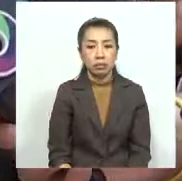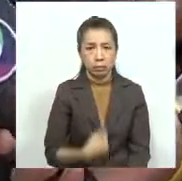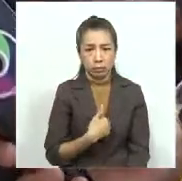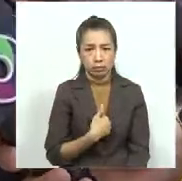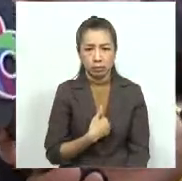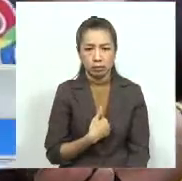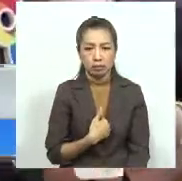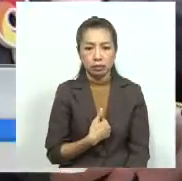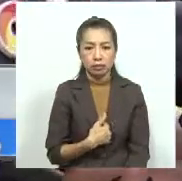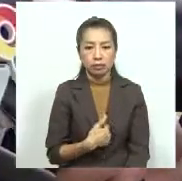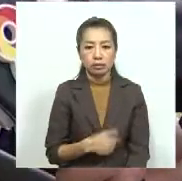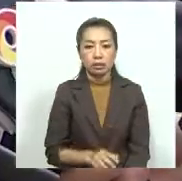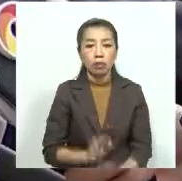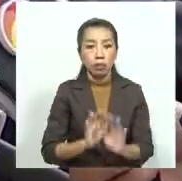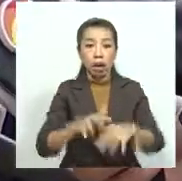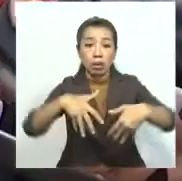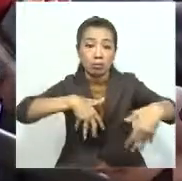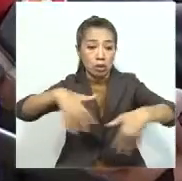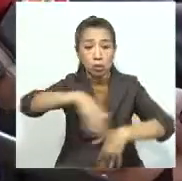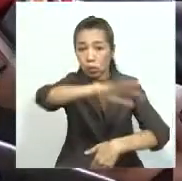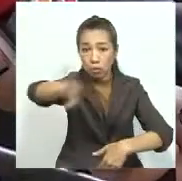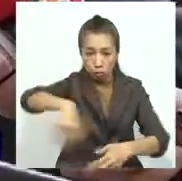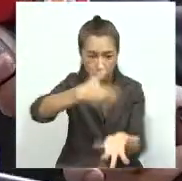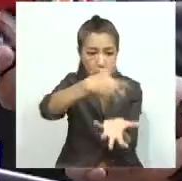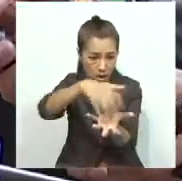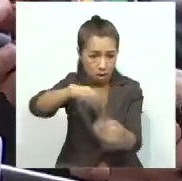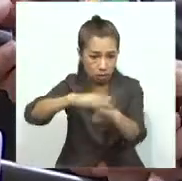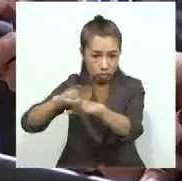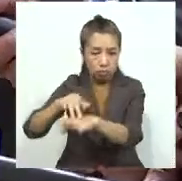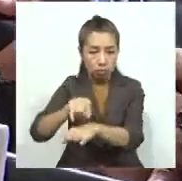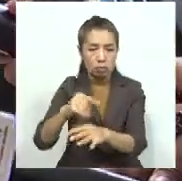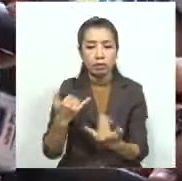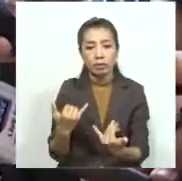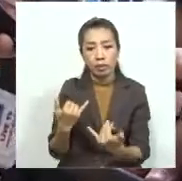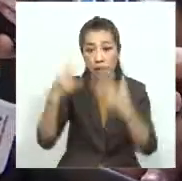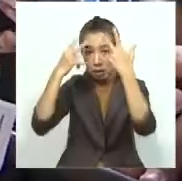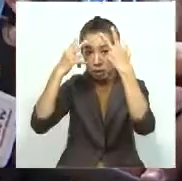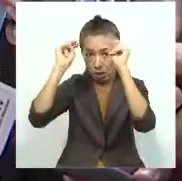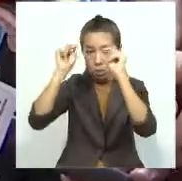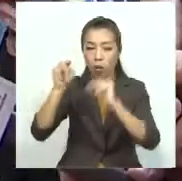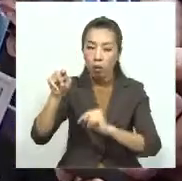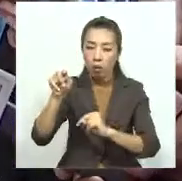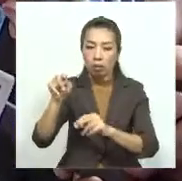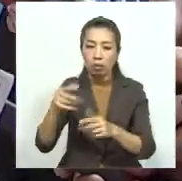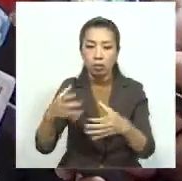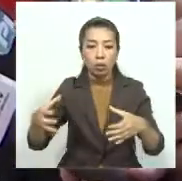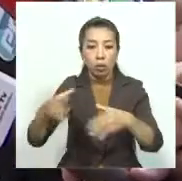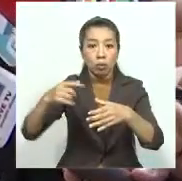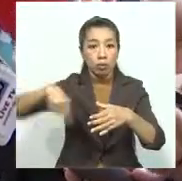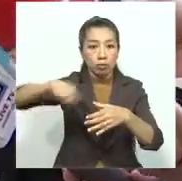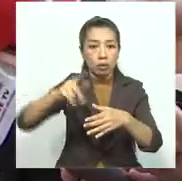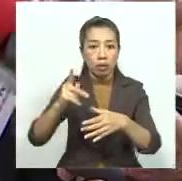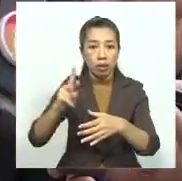เรียนให้ทางพี่น้องประชาชนทราบด้วยว่าทางท่านนายกรัฐมนตรีโดยคณะโดยครม.